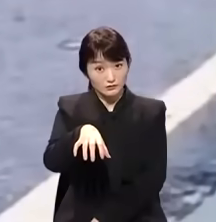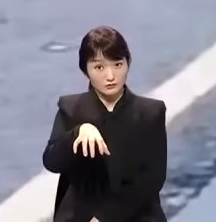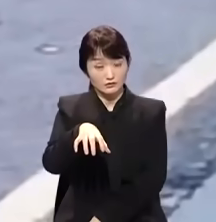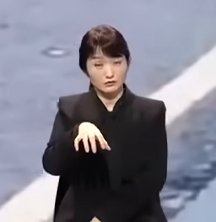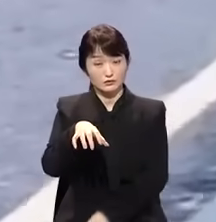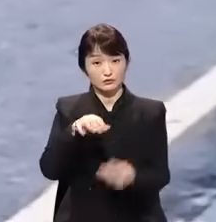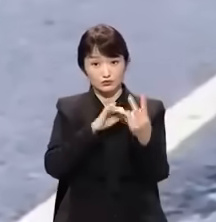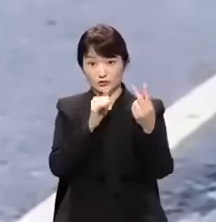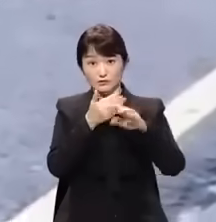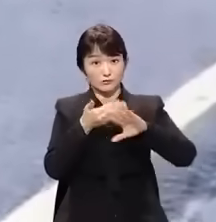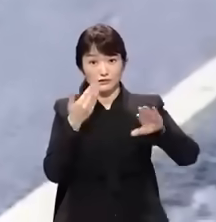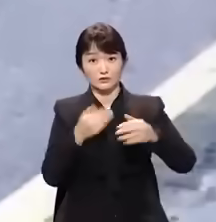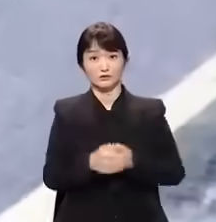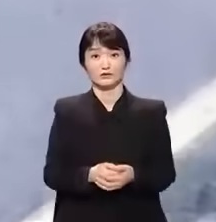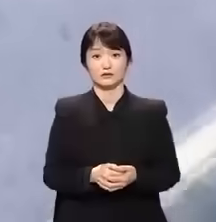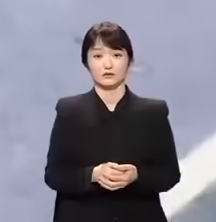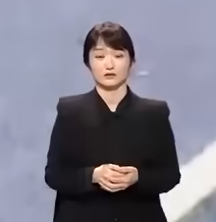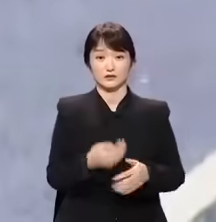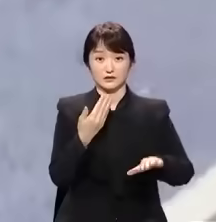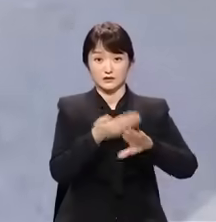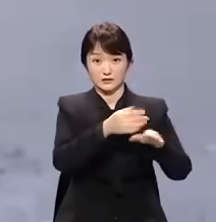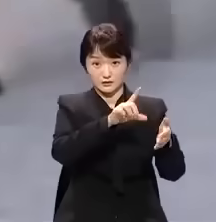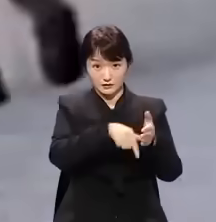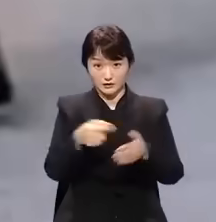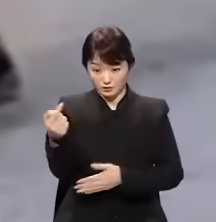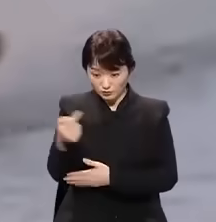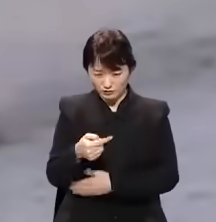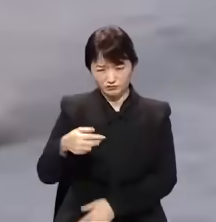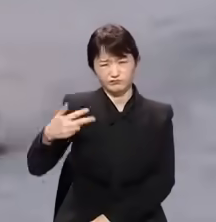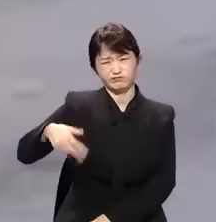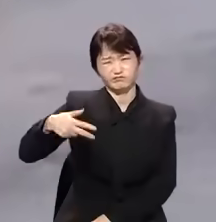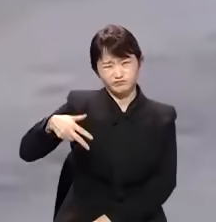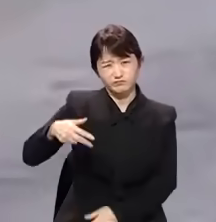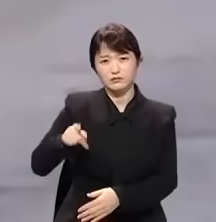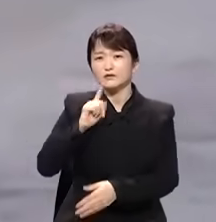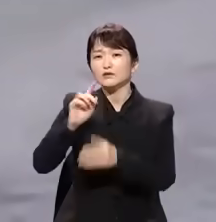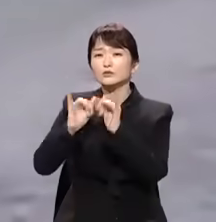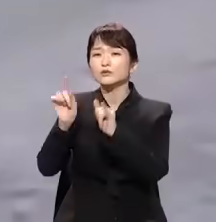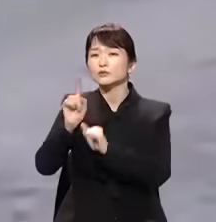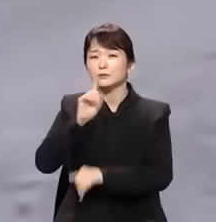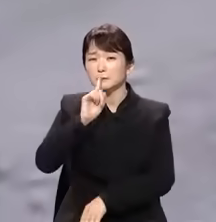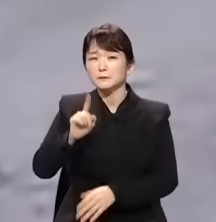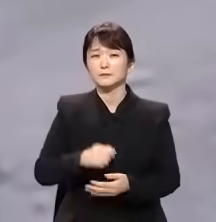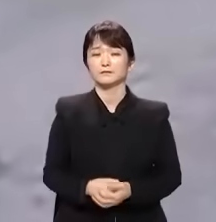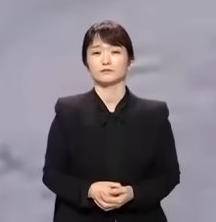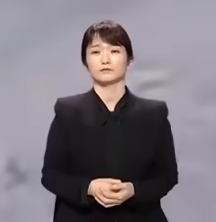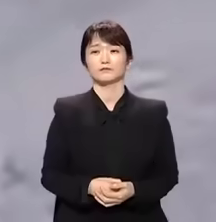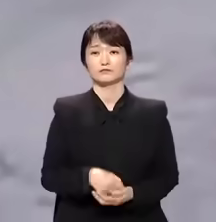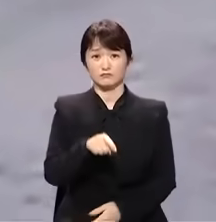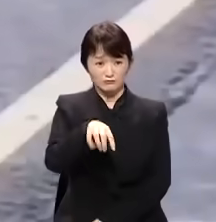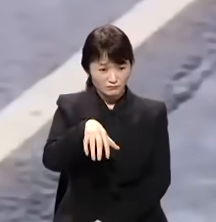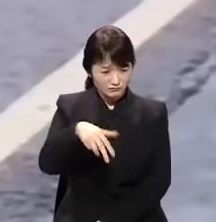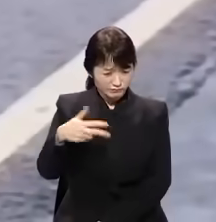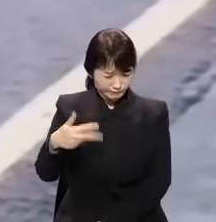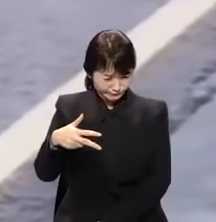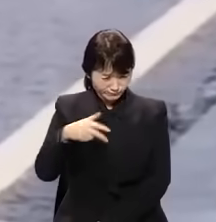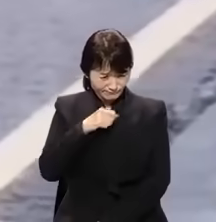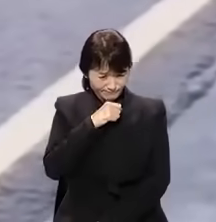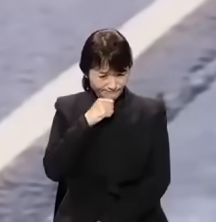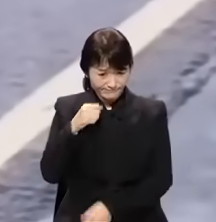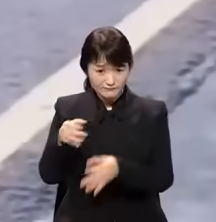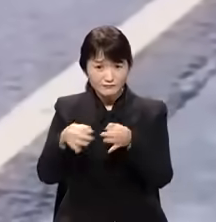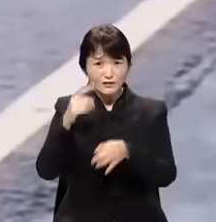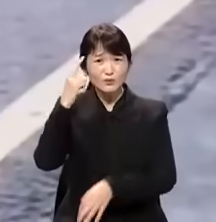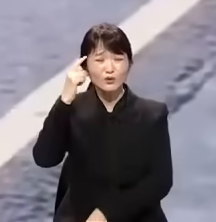다른 두 사람이 다른 시점에 와서 노상방뇨를 자 제보자 분께서는 뭐라고 하셨냐면 어 여기가 소변 맛집인가요